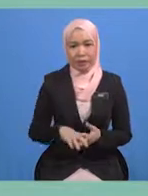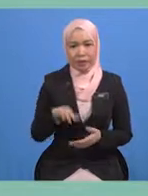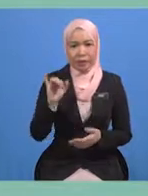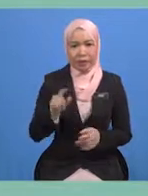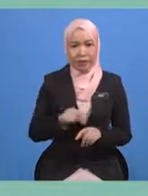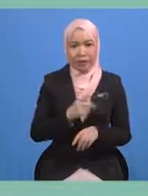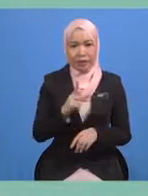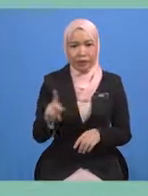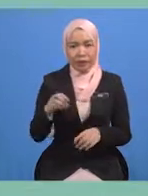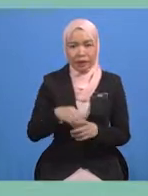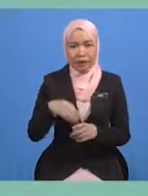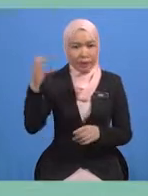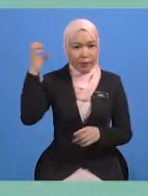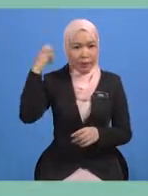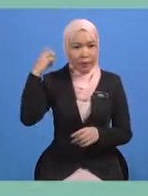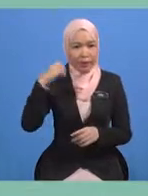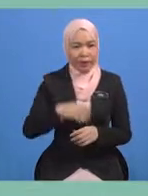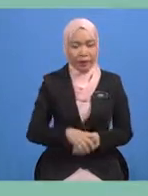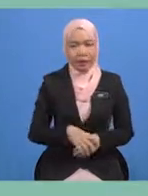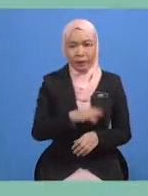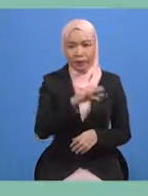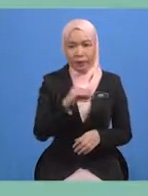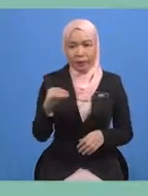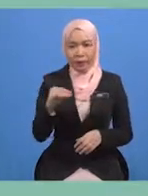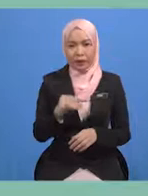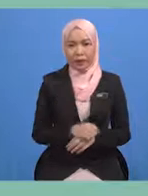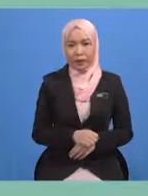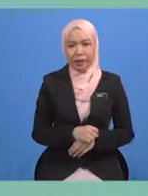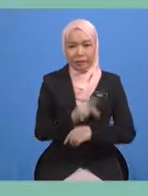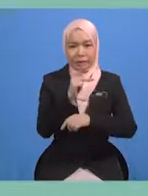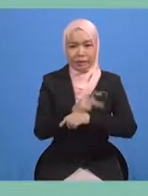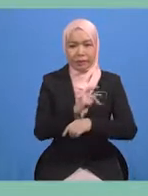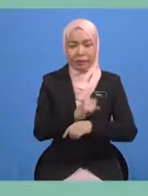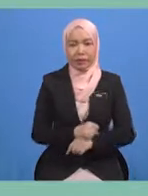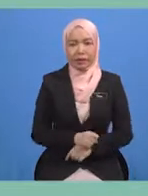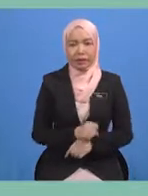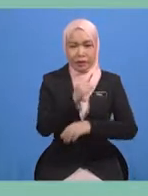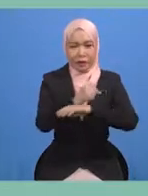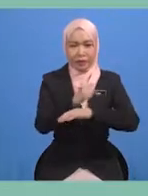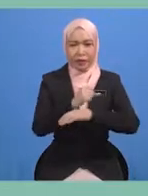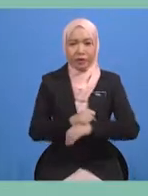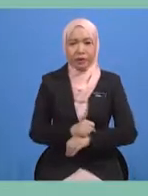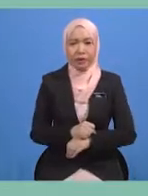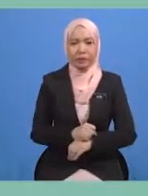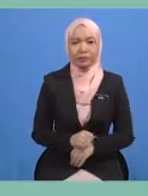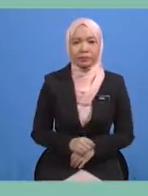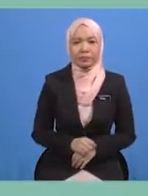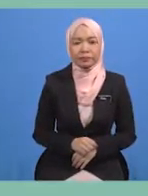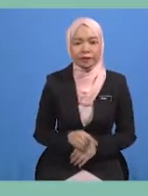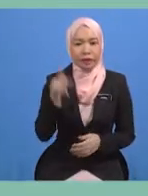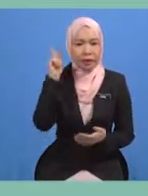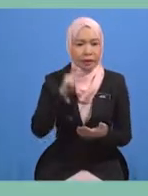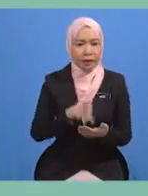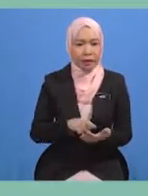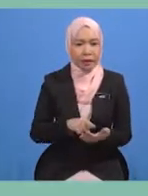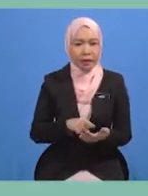digunakan di dalam radio dan simbolnya. Yang kedua, mengenal pasti